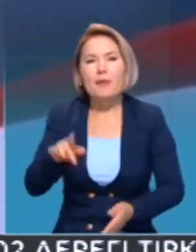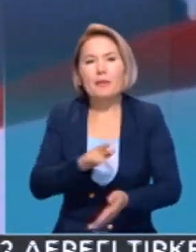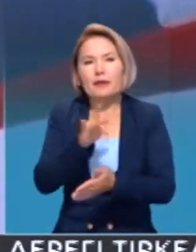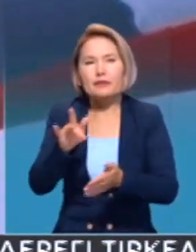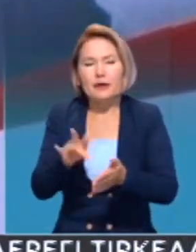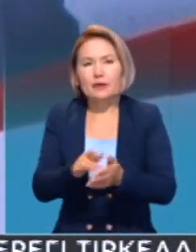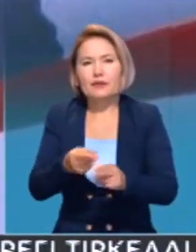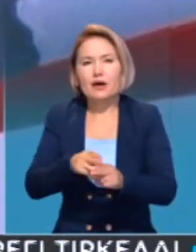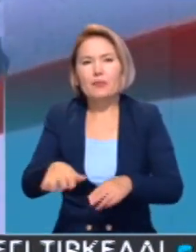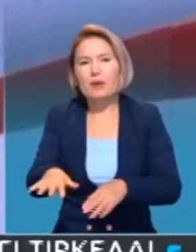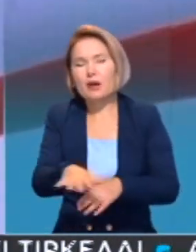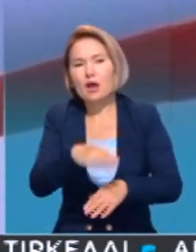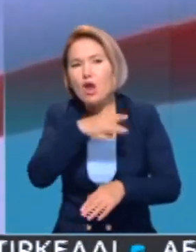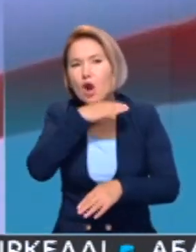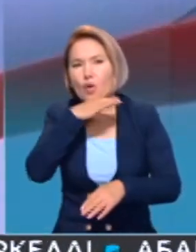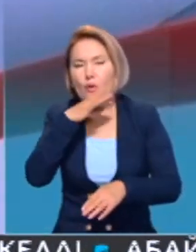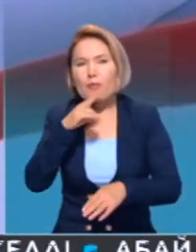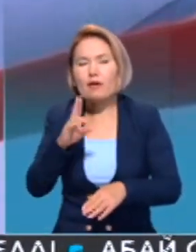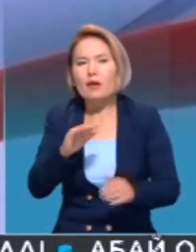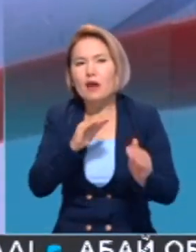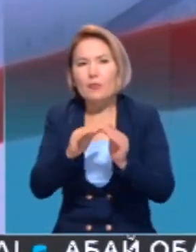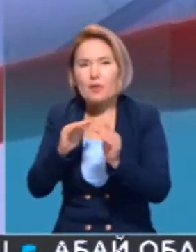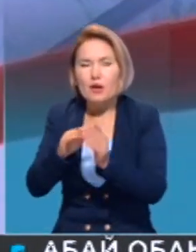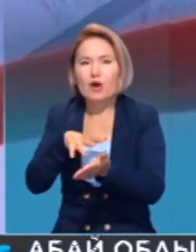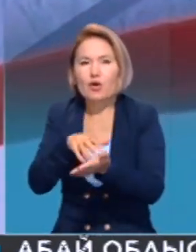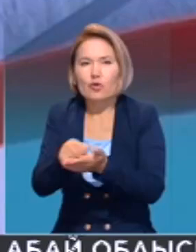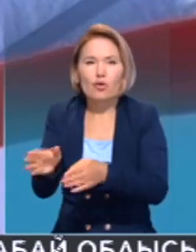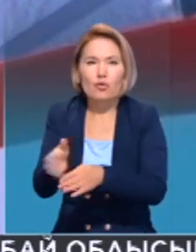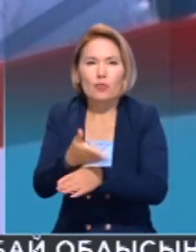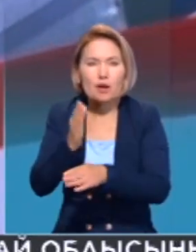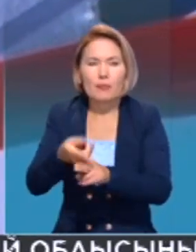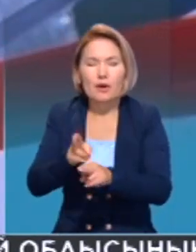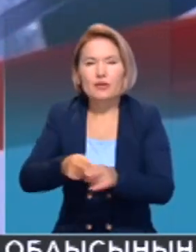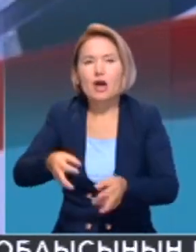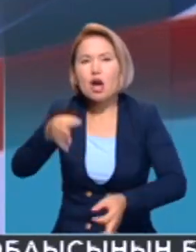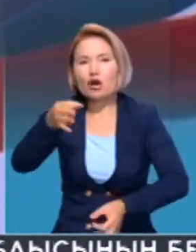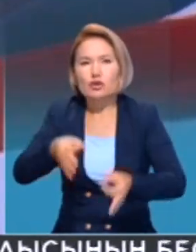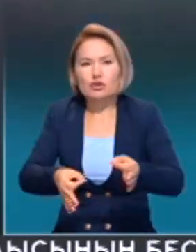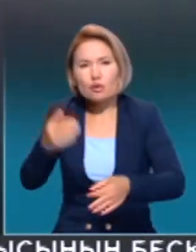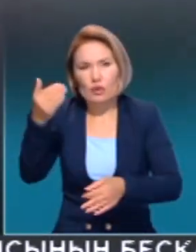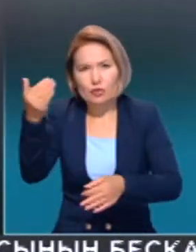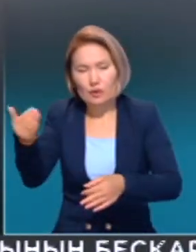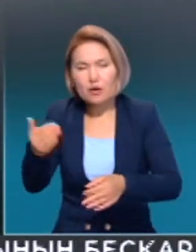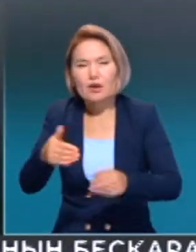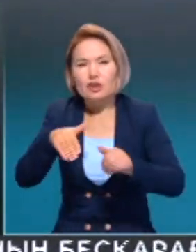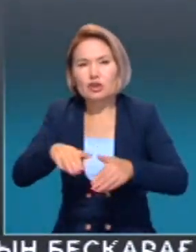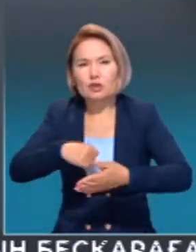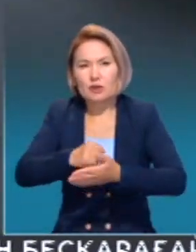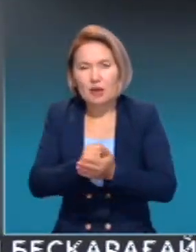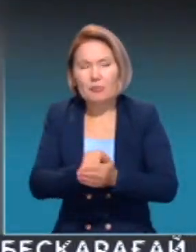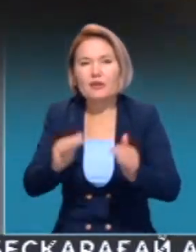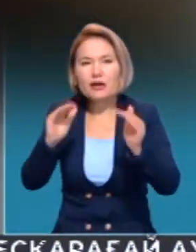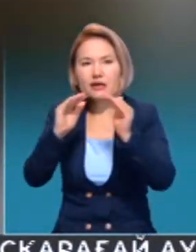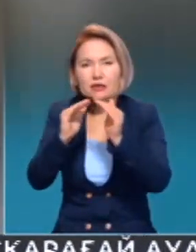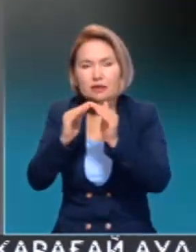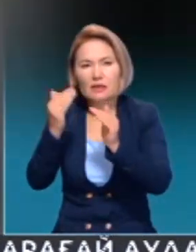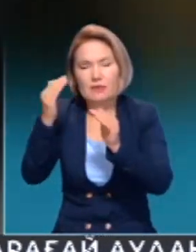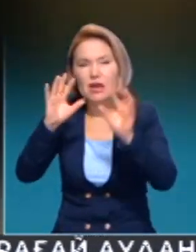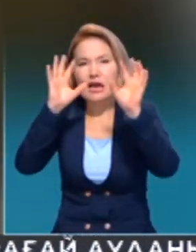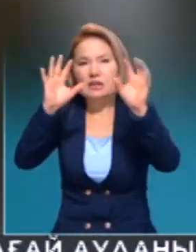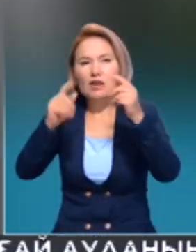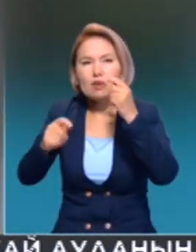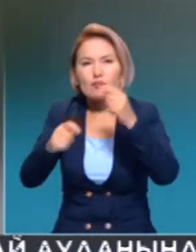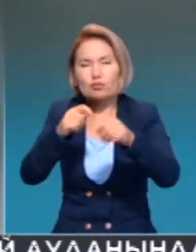Алматыда элиталық аудандағы көп пәтерлі тұрғын үй кешені сүрілетін болды. Сот нысанның құрылысын заңсыз деп таныған. Тұрғындардың көбі жаңа